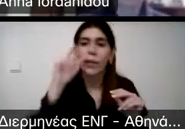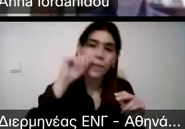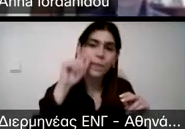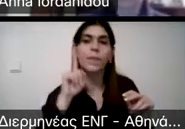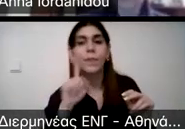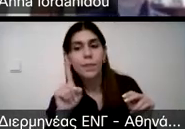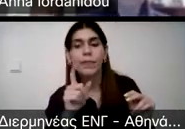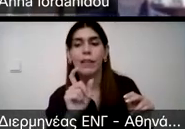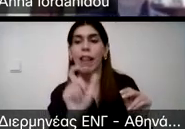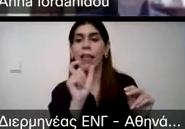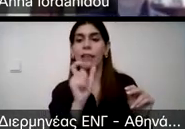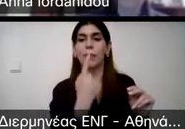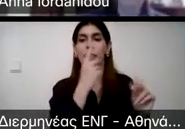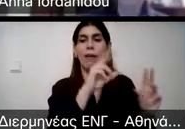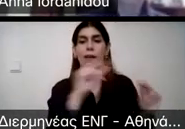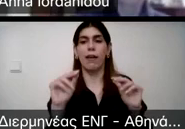τη διδακτόρισσα.